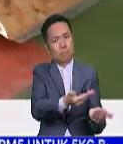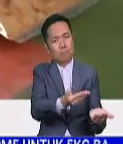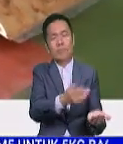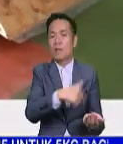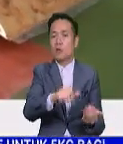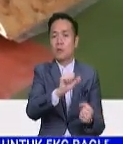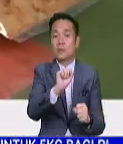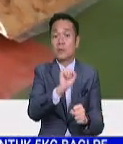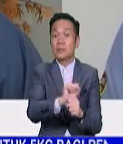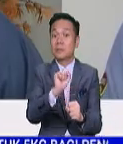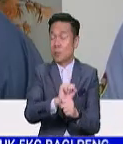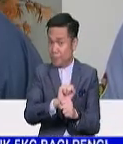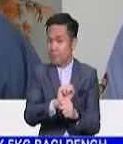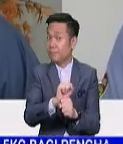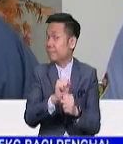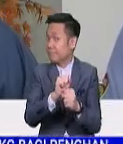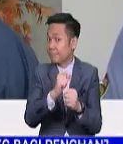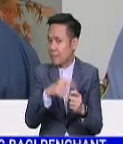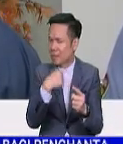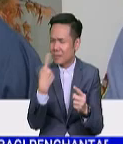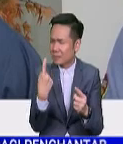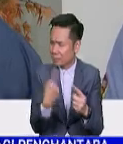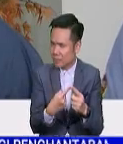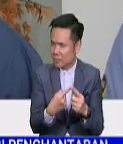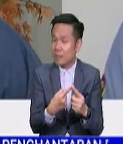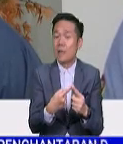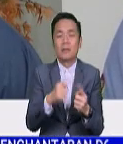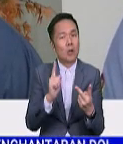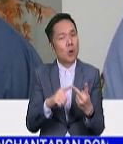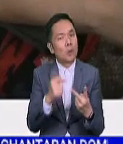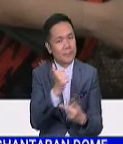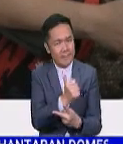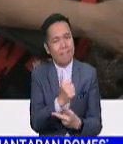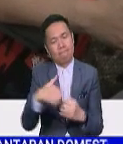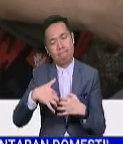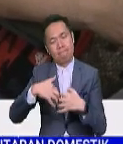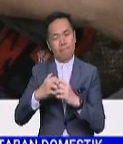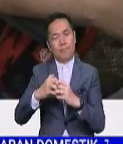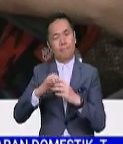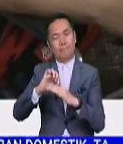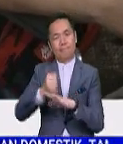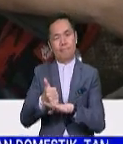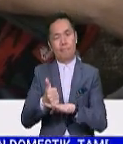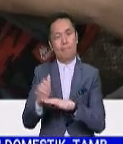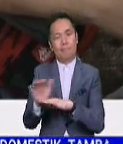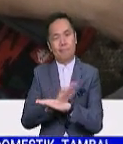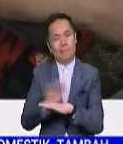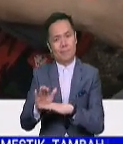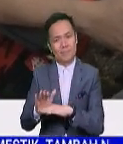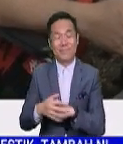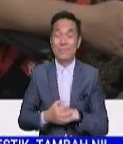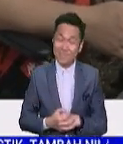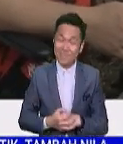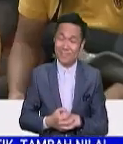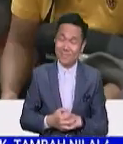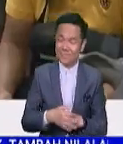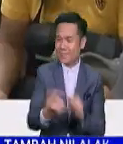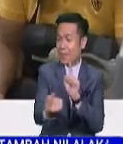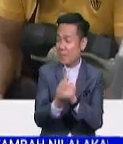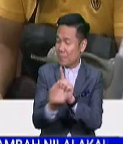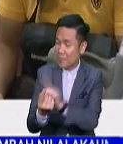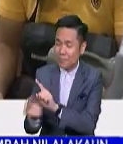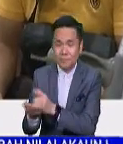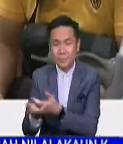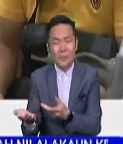mendapatkan pekerjaan atau menjadi Usahawan sementara itu peserta yang ditemui menjahitkan